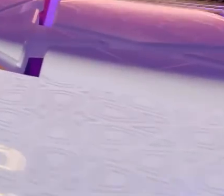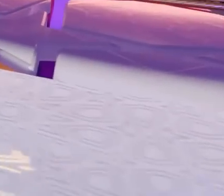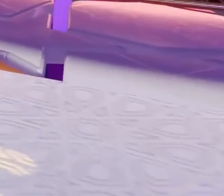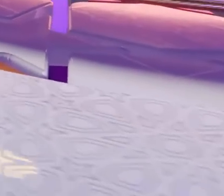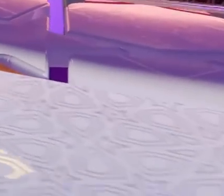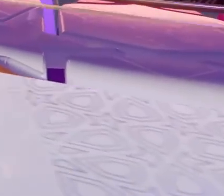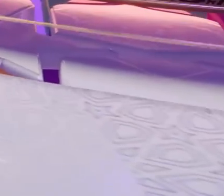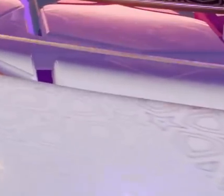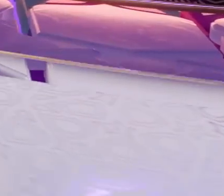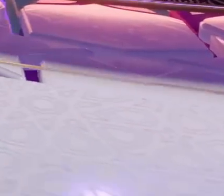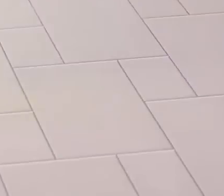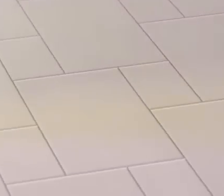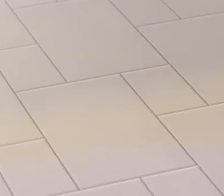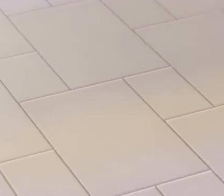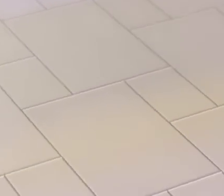Waj'alhu lana